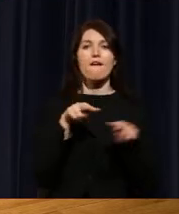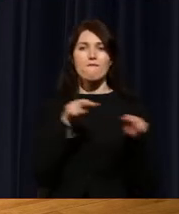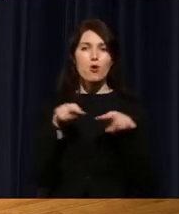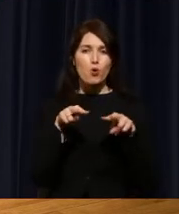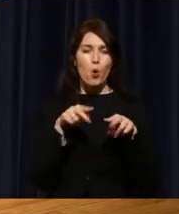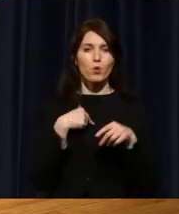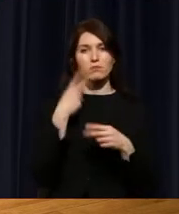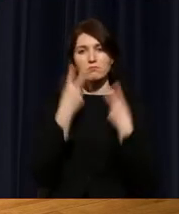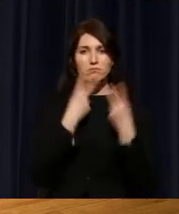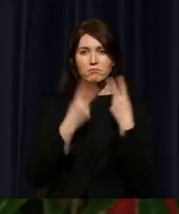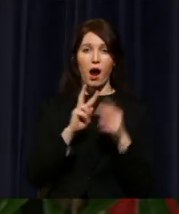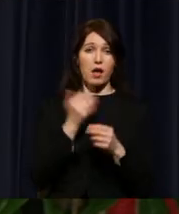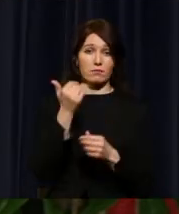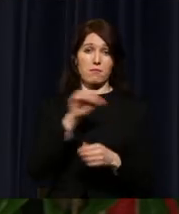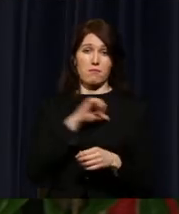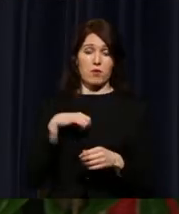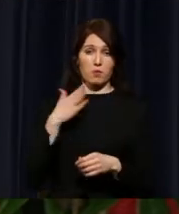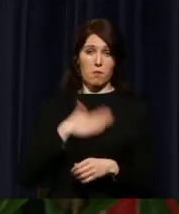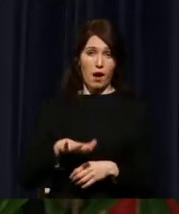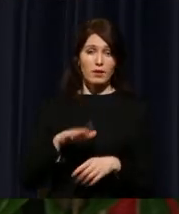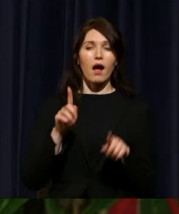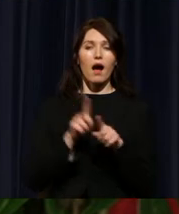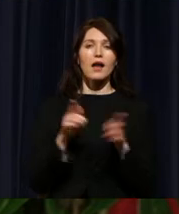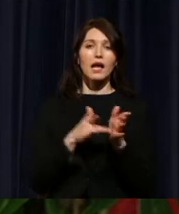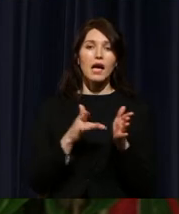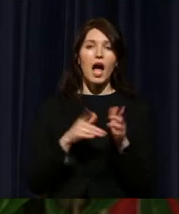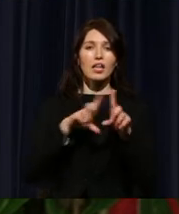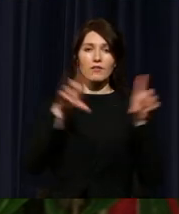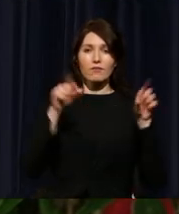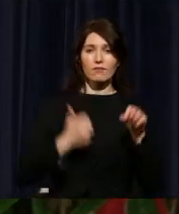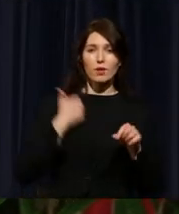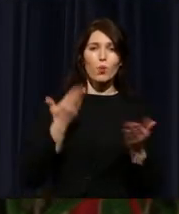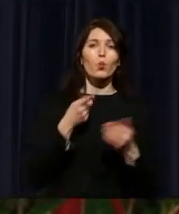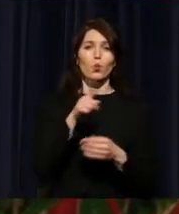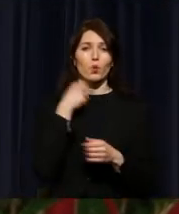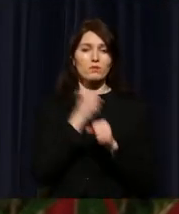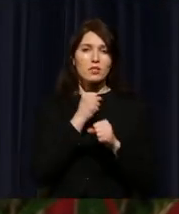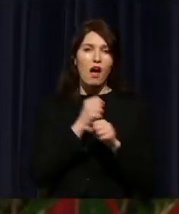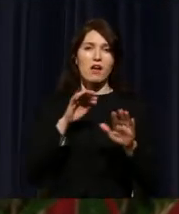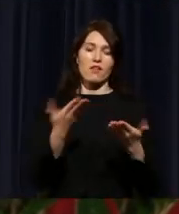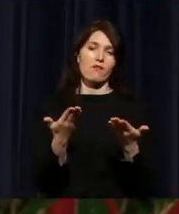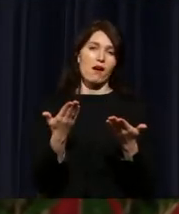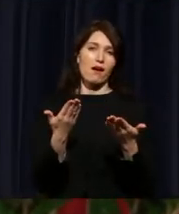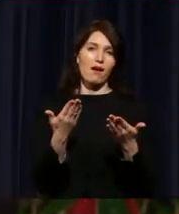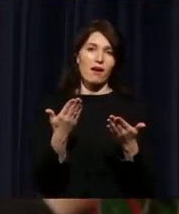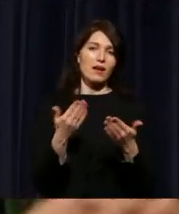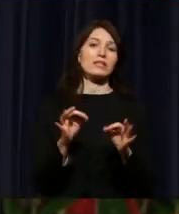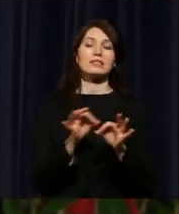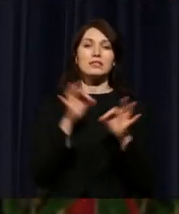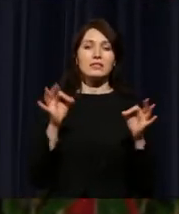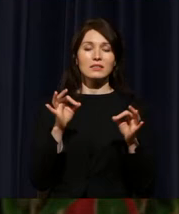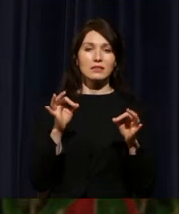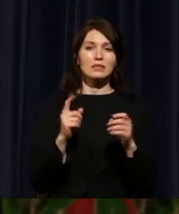no tā visu patīk. Jā, kādi ir tie uzņēmumi, kur tu gribētu strādāt, vai tā ir, es nezinu, tur startup vide vai